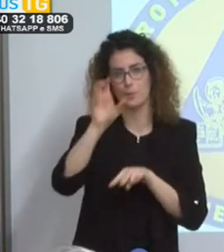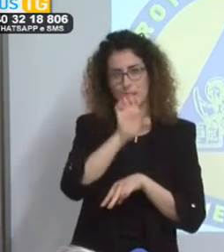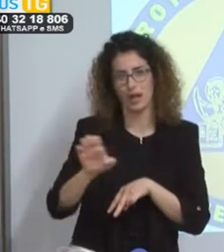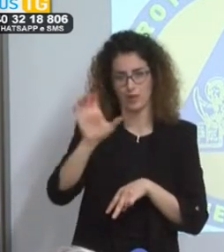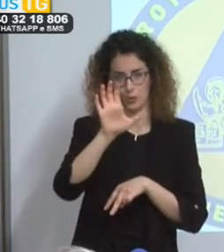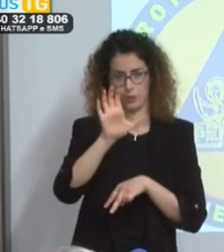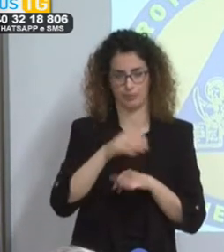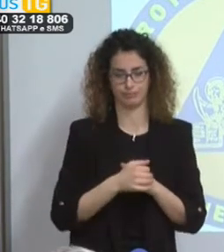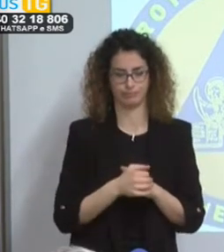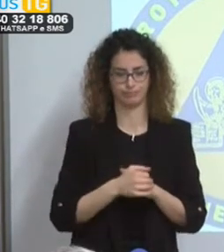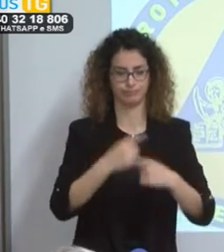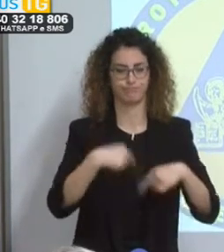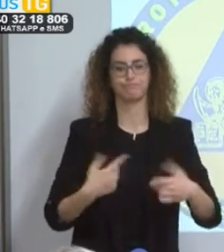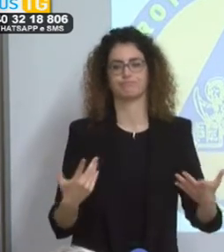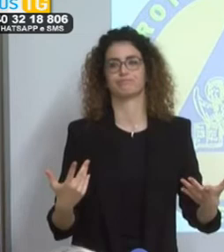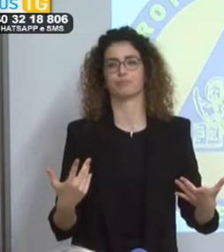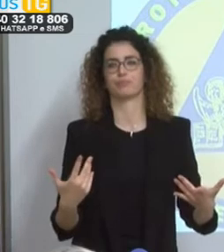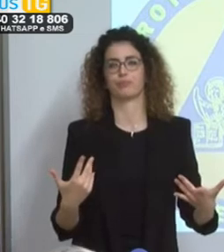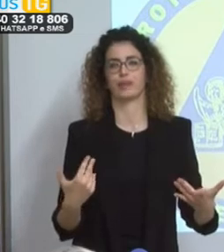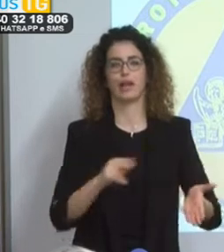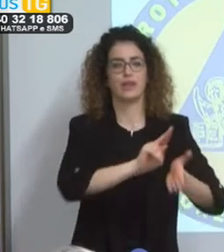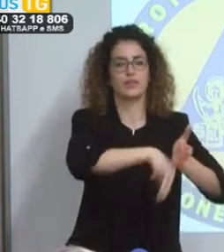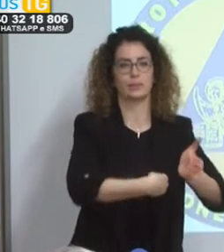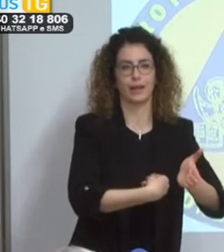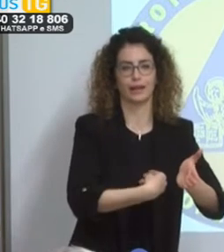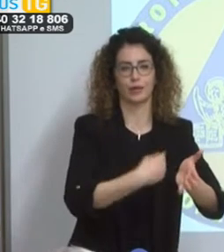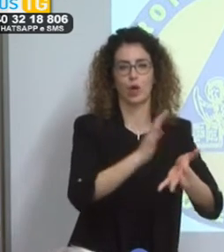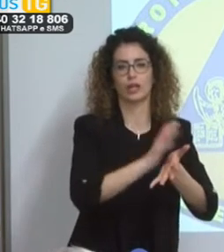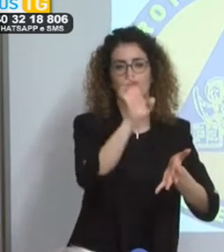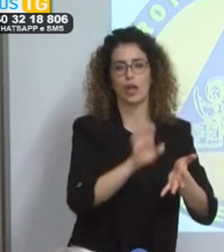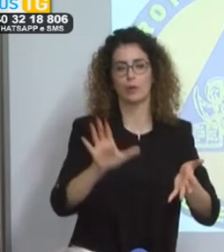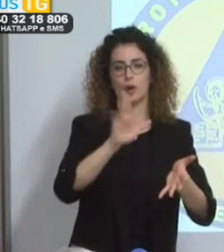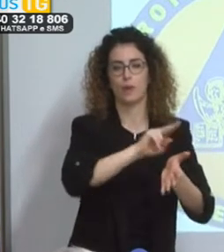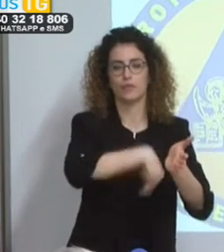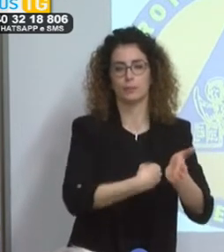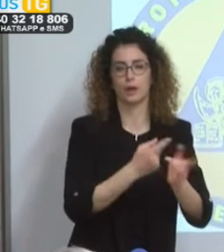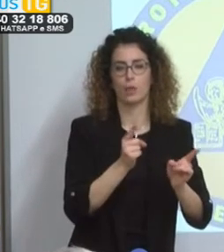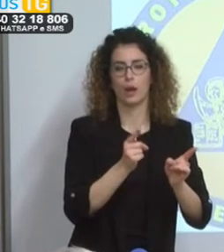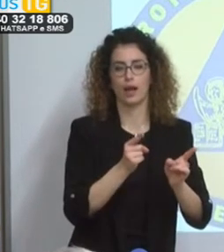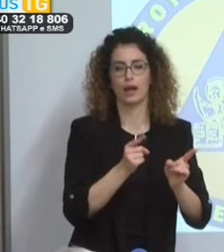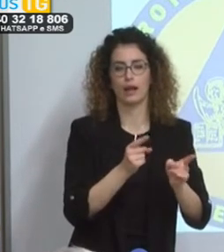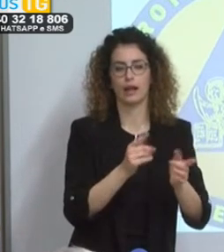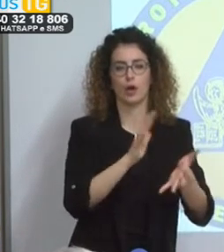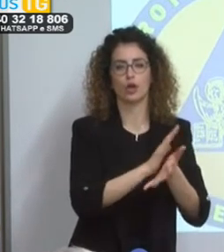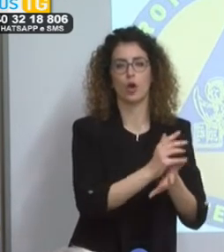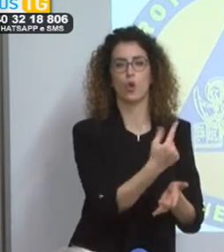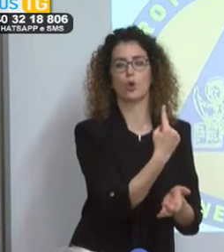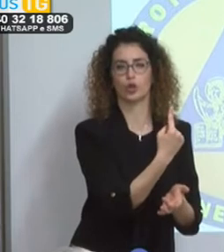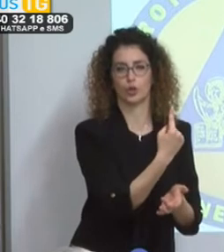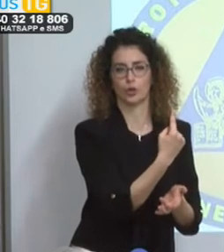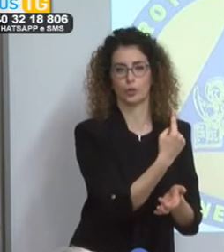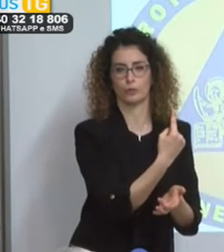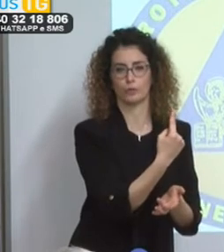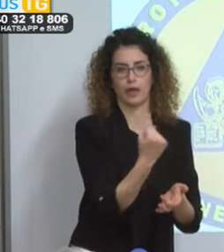E qui diciamo che hanno firmato un contratto in Europa di esclusiva senza rendersi conto che garantivano